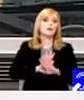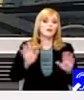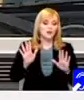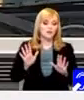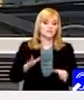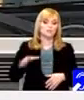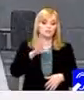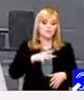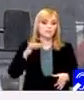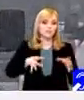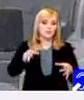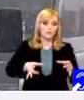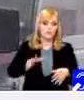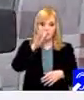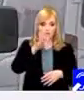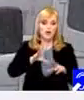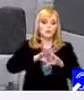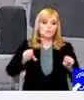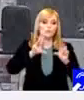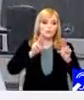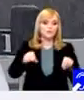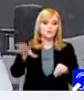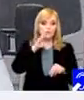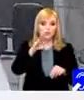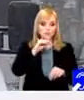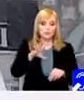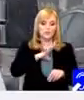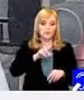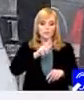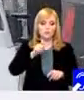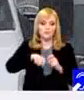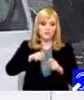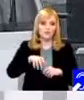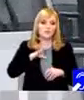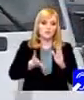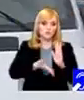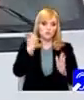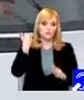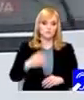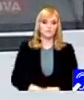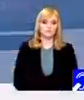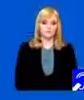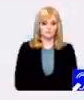de pe străzile Chișinăului. Autoritățile promit că microbuzele care nu trec de inspecția tehnică vor fi scoase din